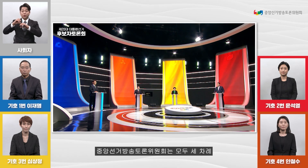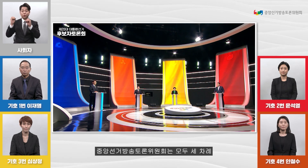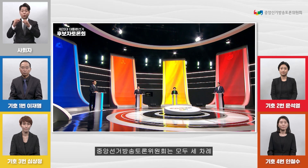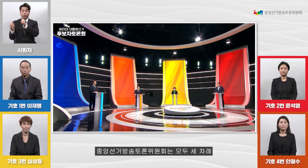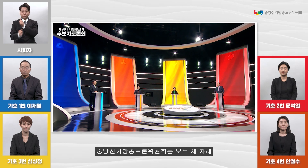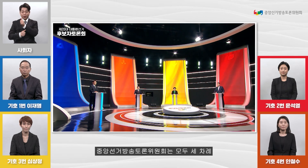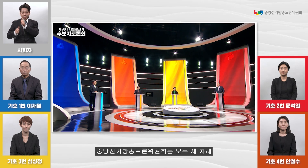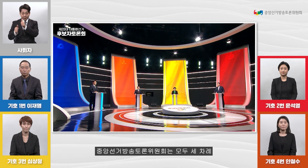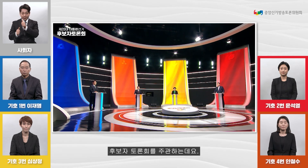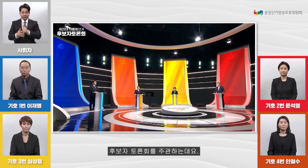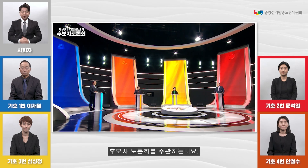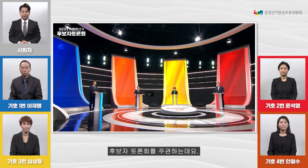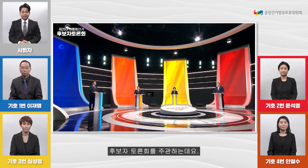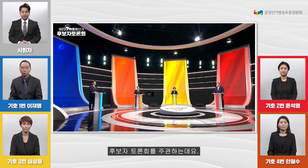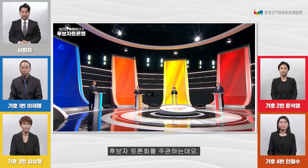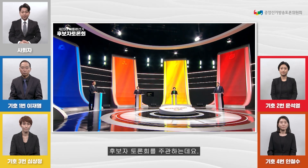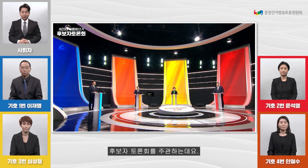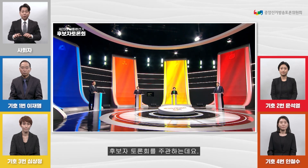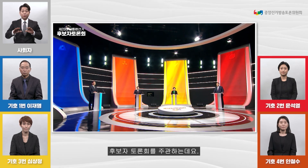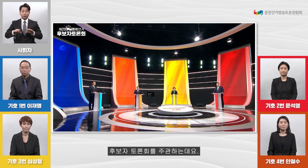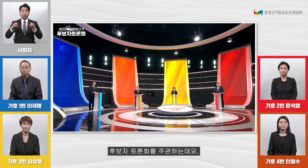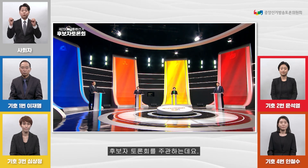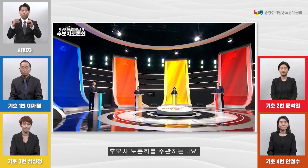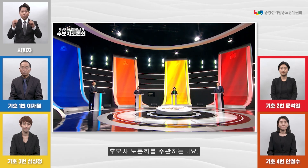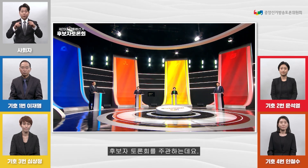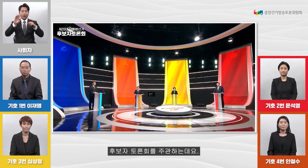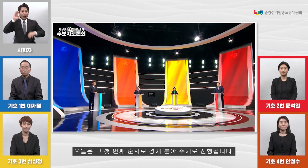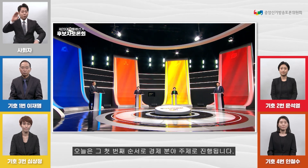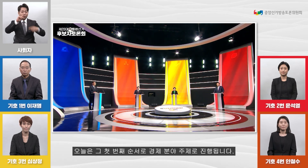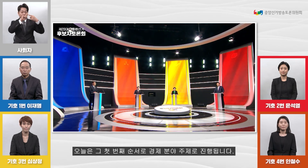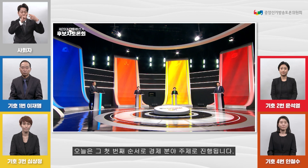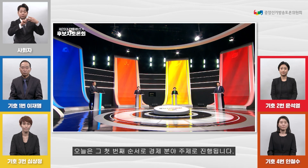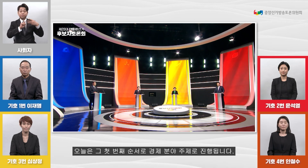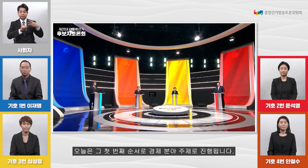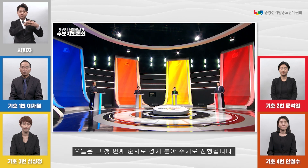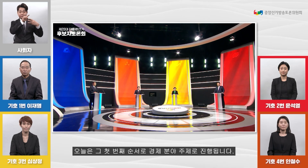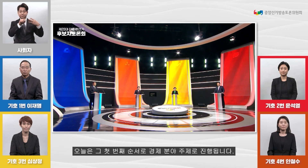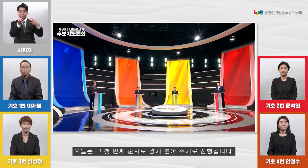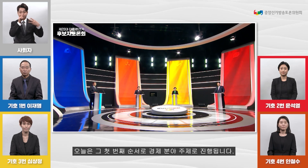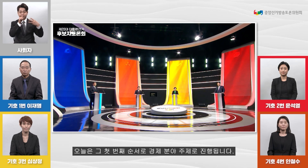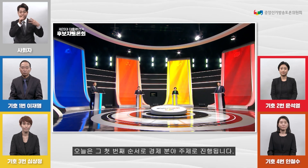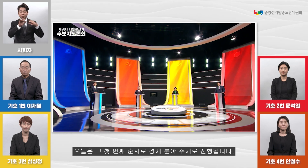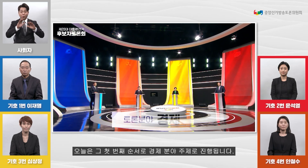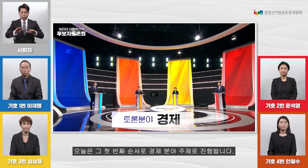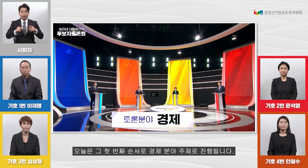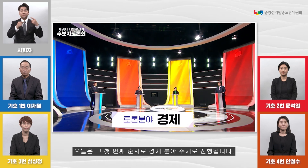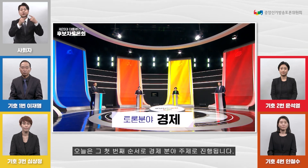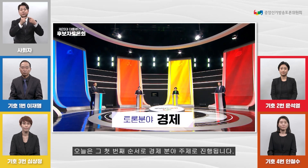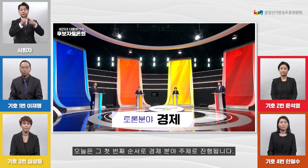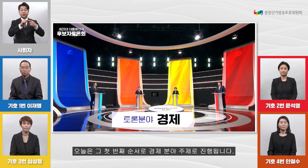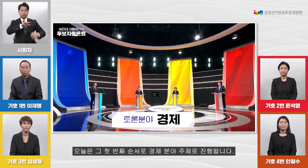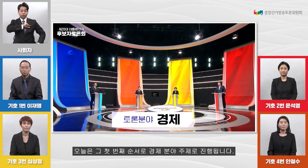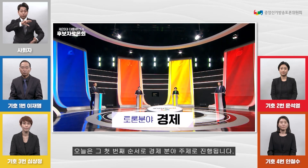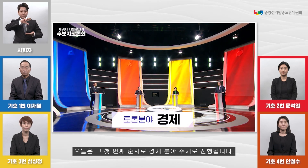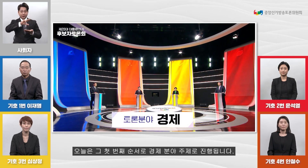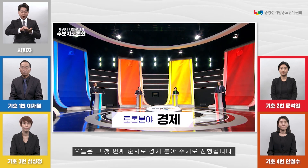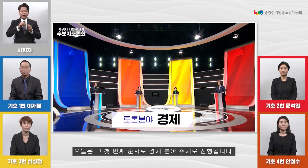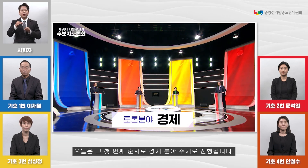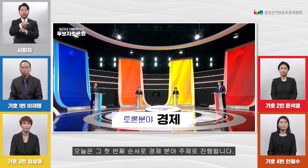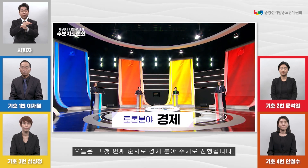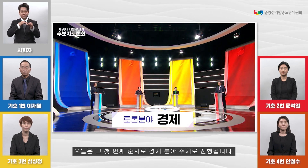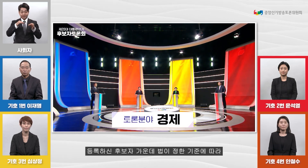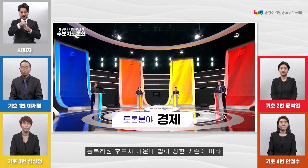중앙선거방송토론위원회는 모두 3차례 후보자 토론회를 주관하는데요. 오늘은 그 첫 번째 순서로 경제 분야 주제로